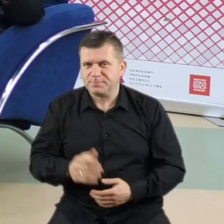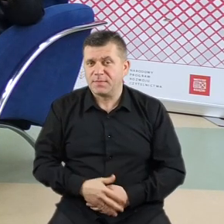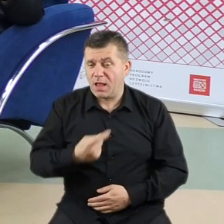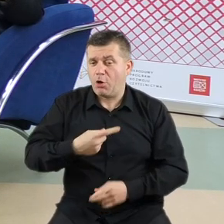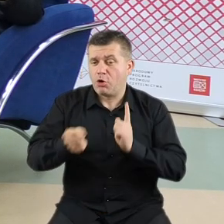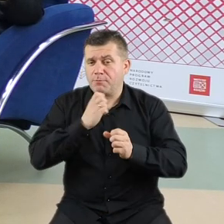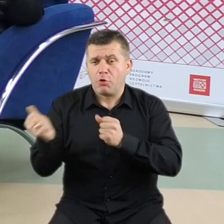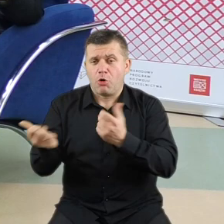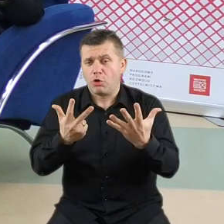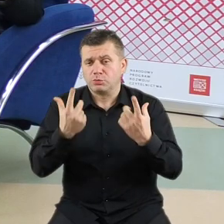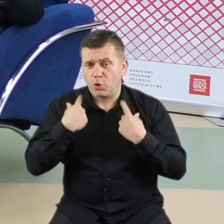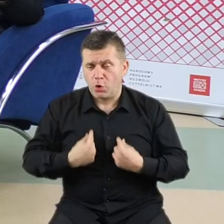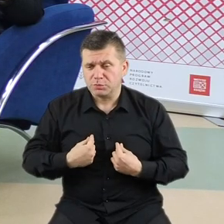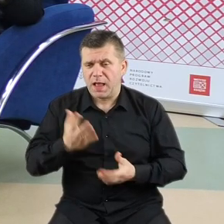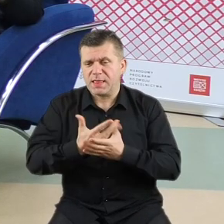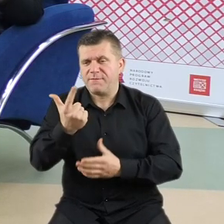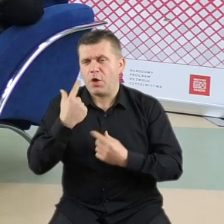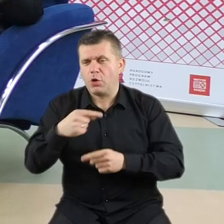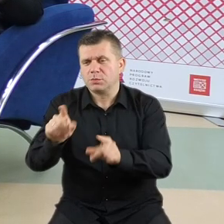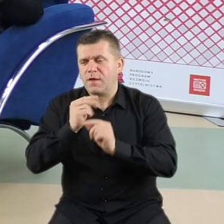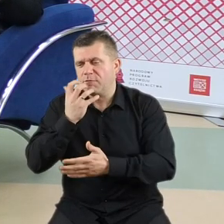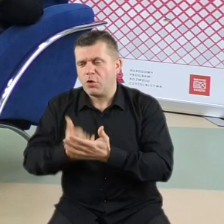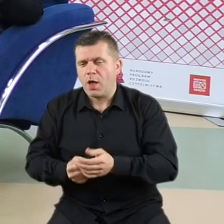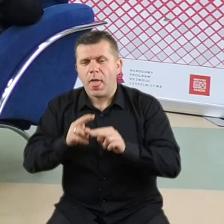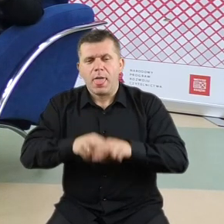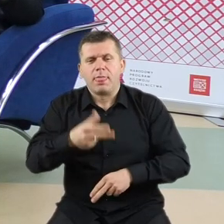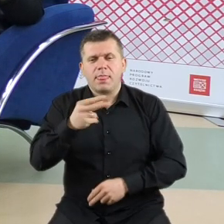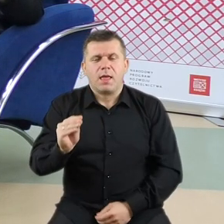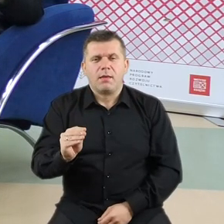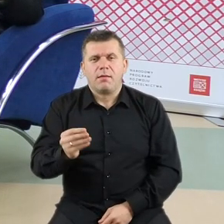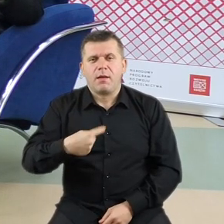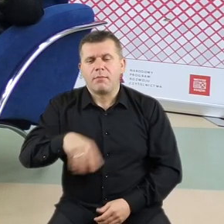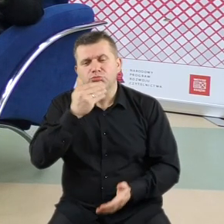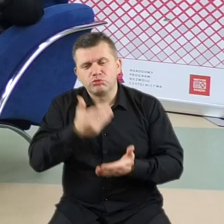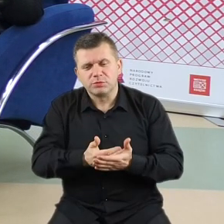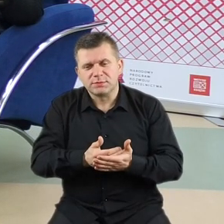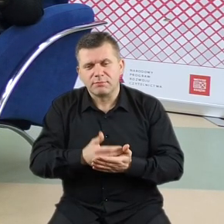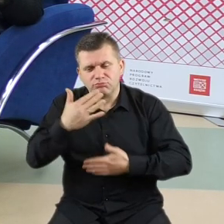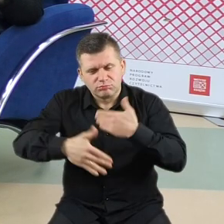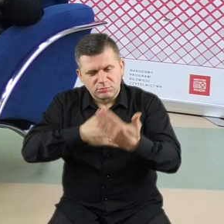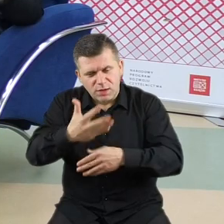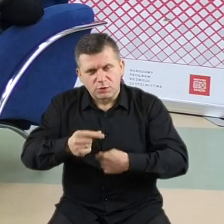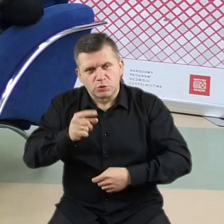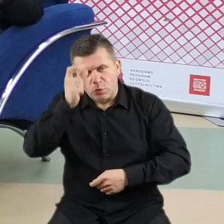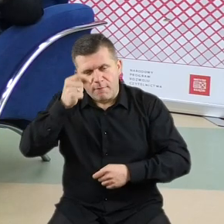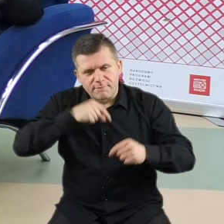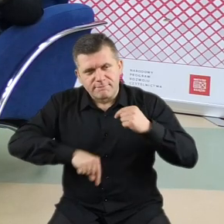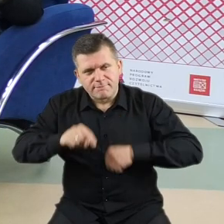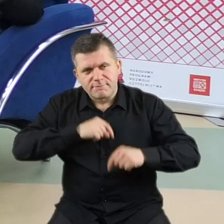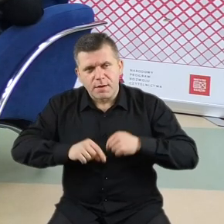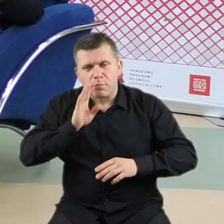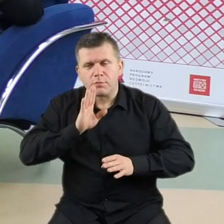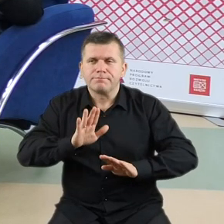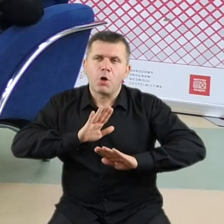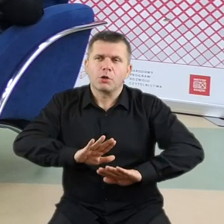jadę rozmawiam z 8 baskami, a tylko 2 wykorzystam. Ale przyznam szczerze, że to jednak z czasem się wyrabia w człowieku już